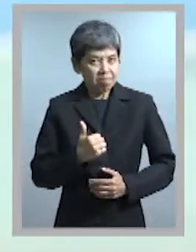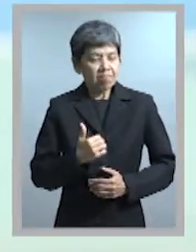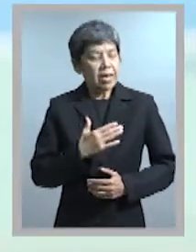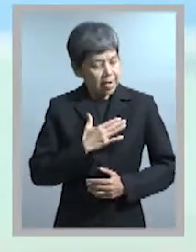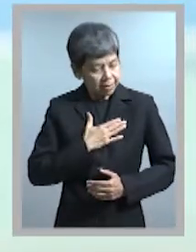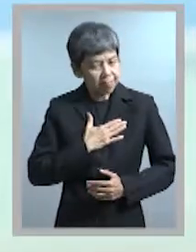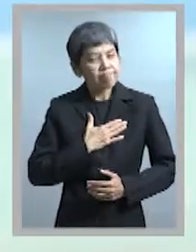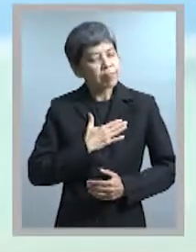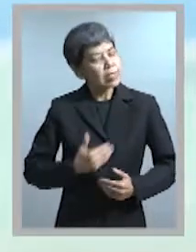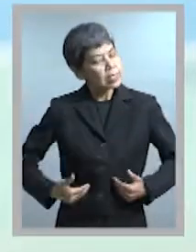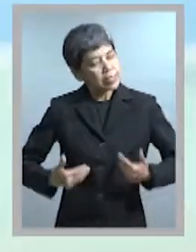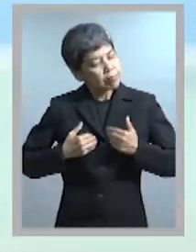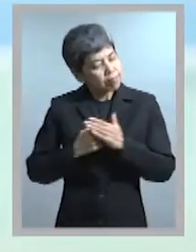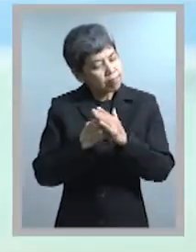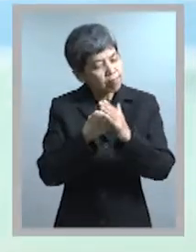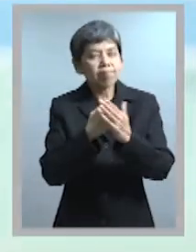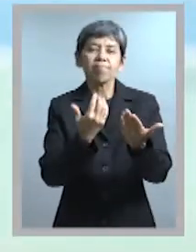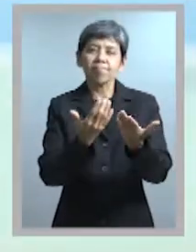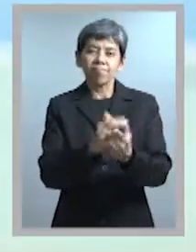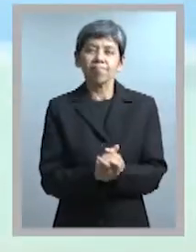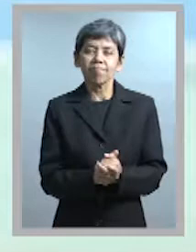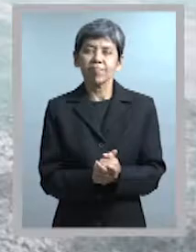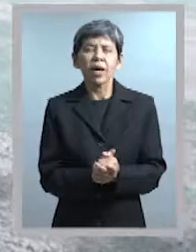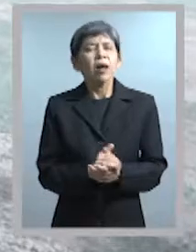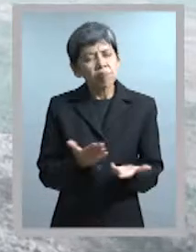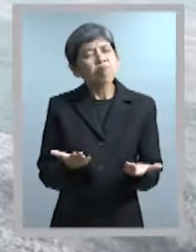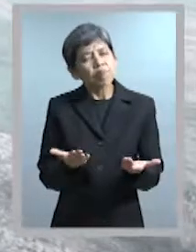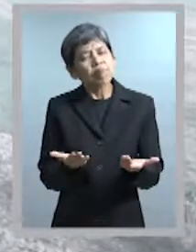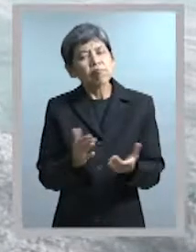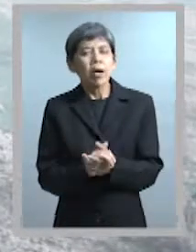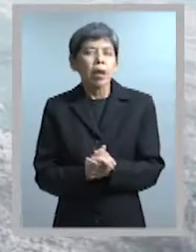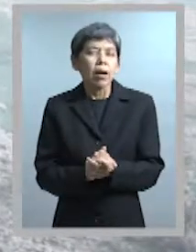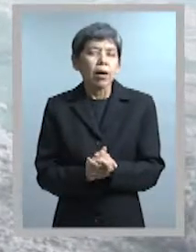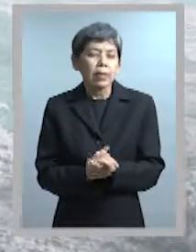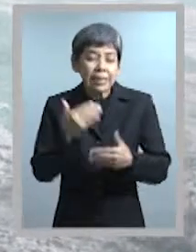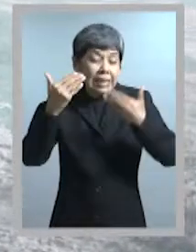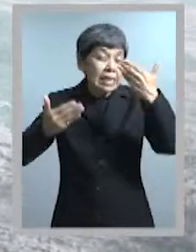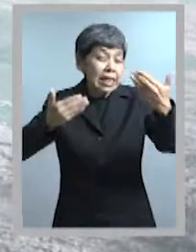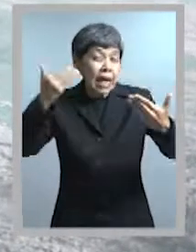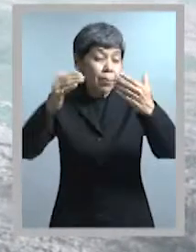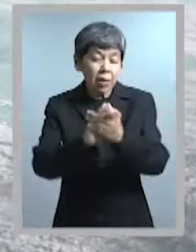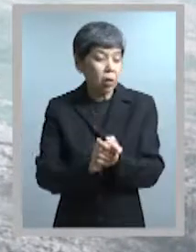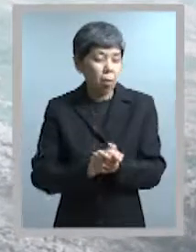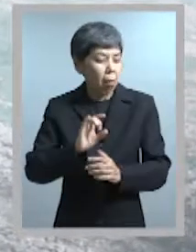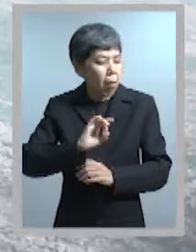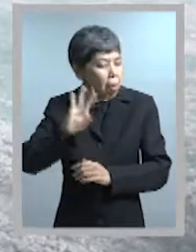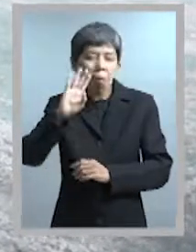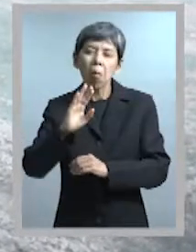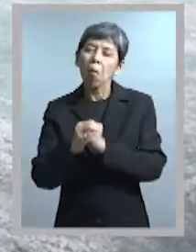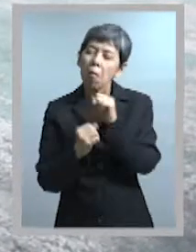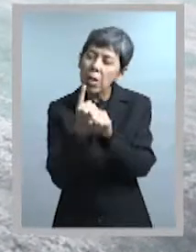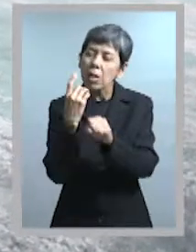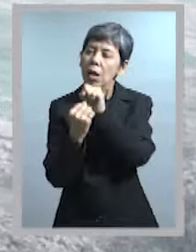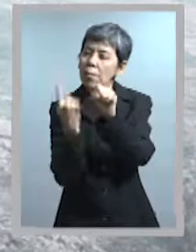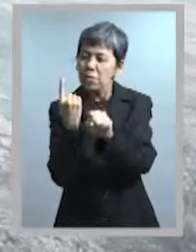ใจในการที่เราจะอยู่ต่อสู้ไปกับมันนะฮะก็นานๆนะฮะไม่ได้มีกิจกรรมแบบนี้บ่อย